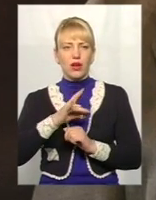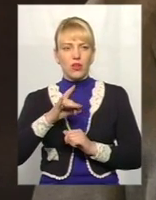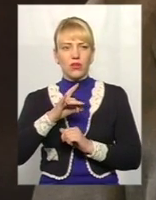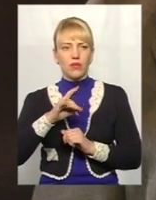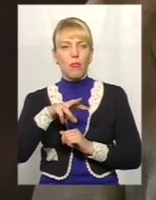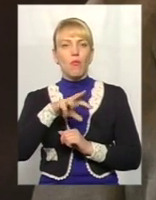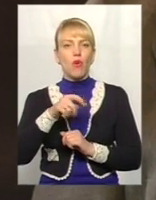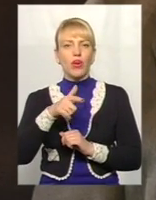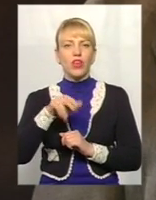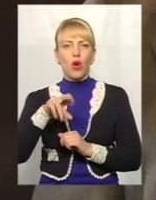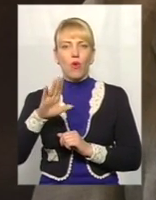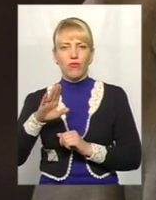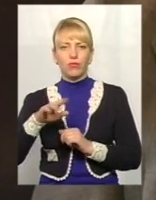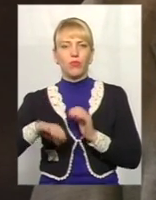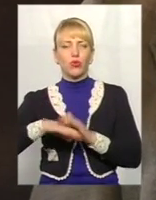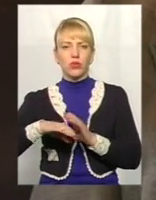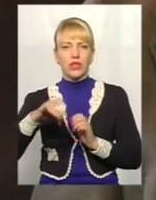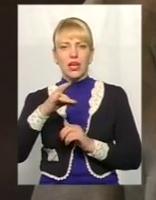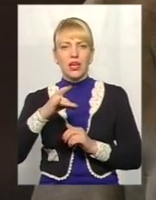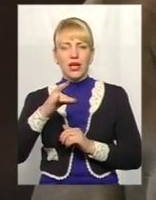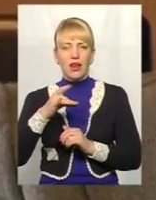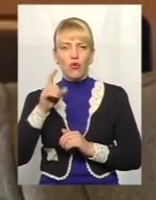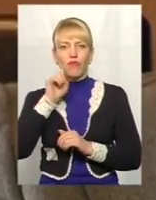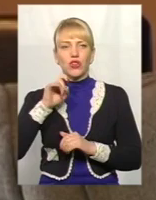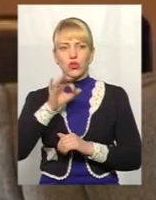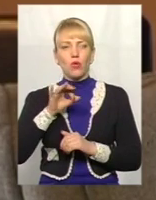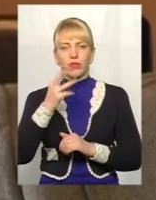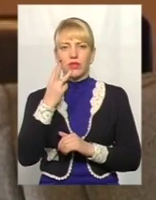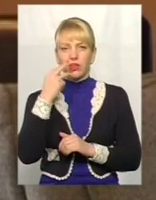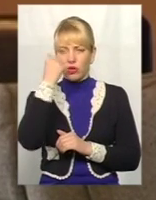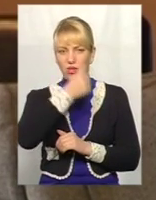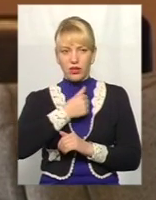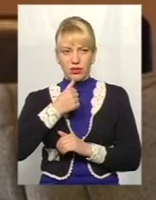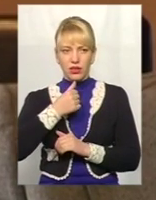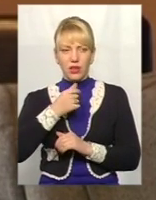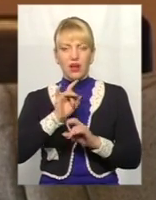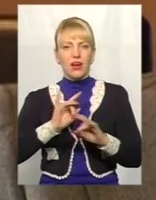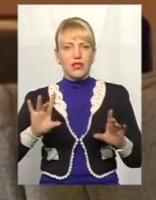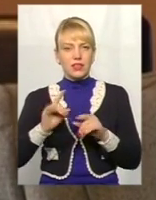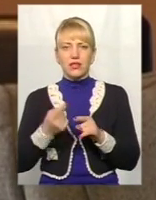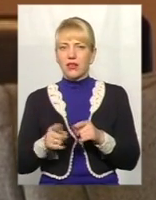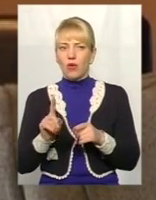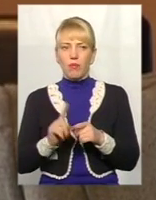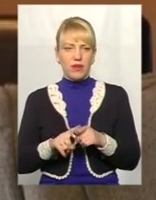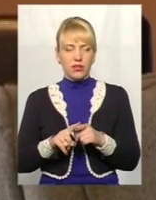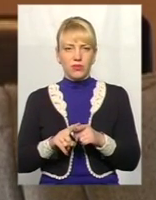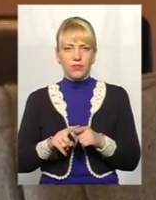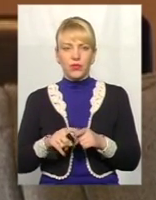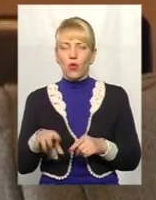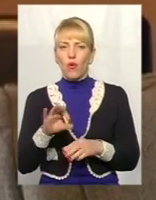Вінницької області. Около трьох лет. Ну, розказати об этом, о